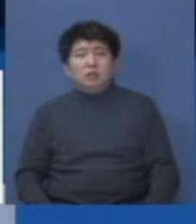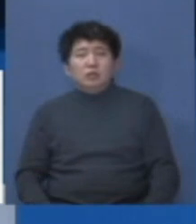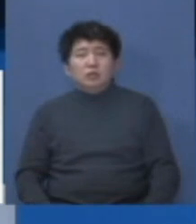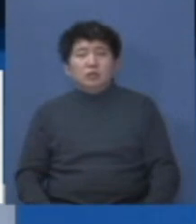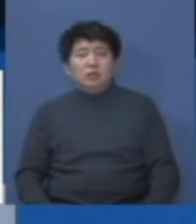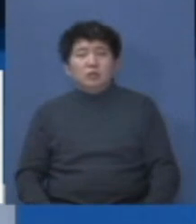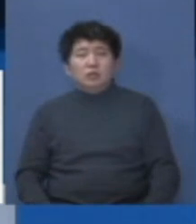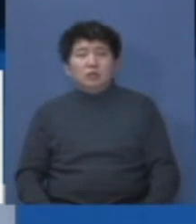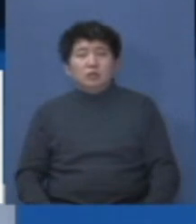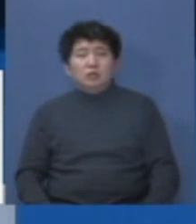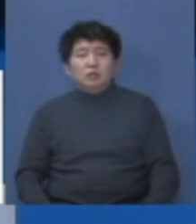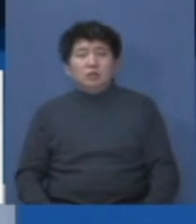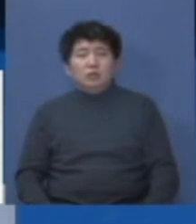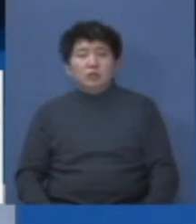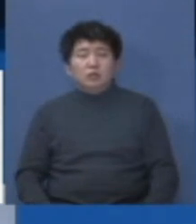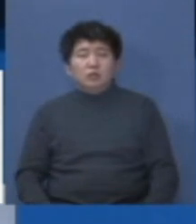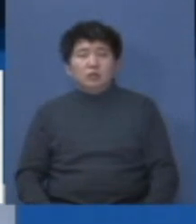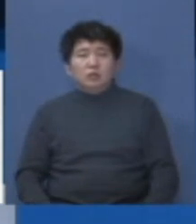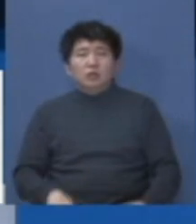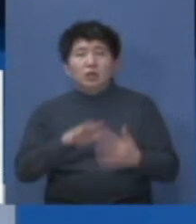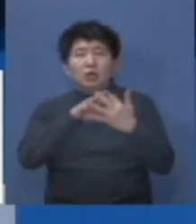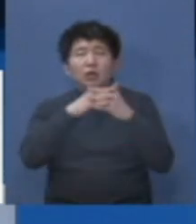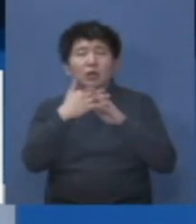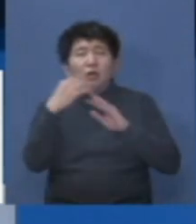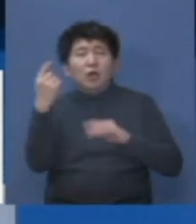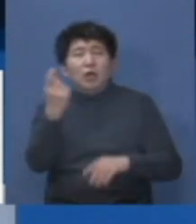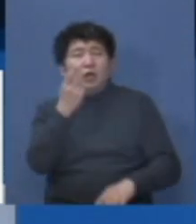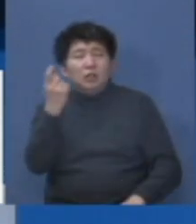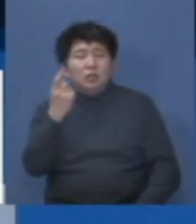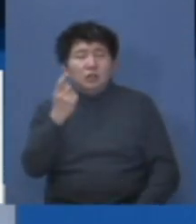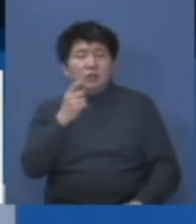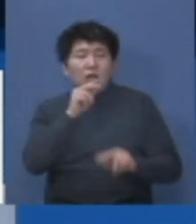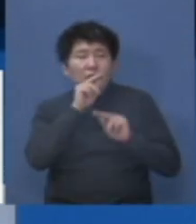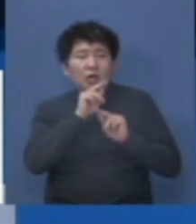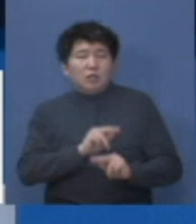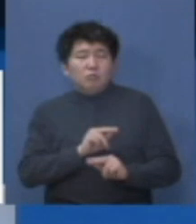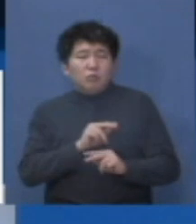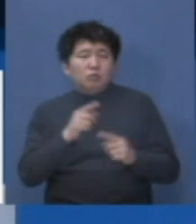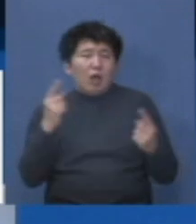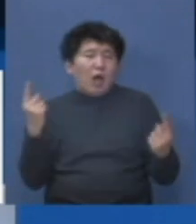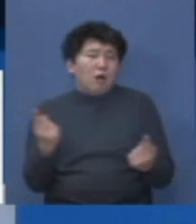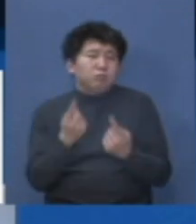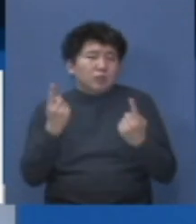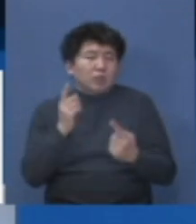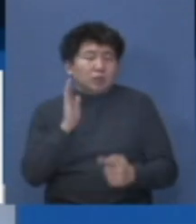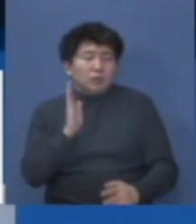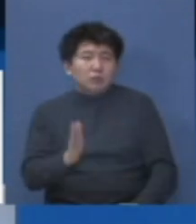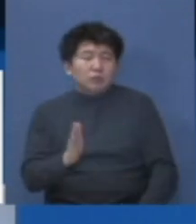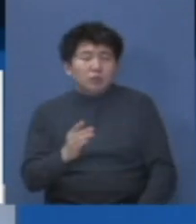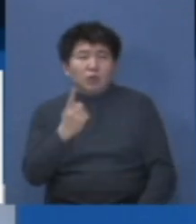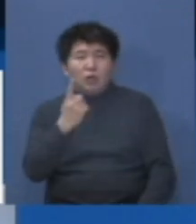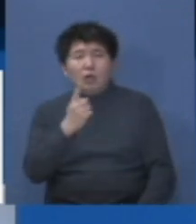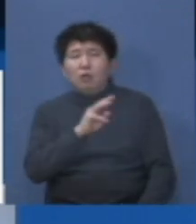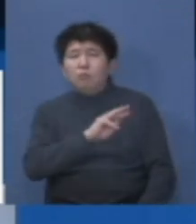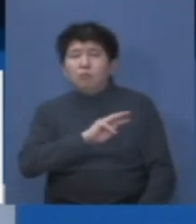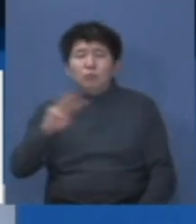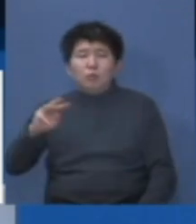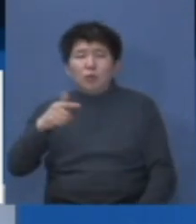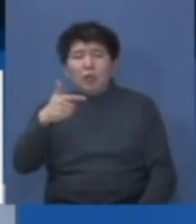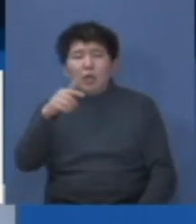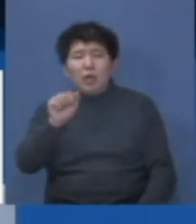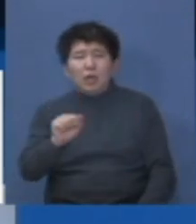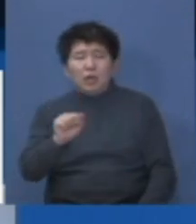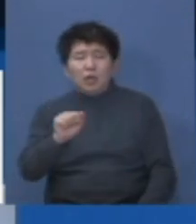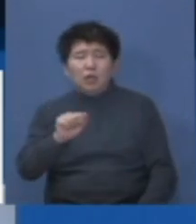алқаптарында мониторинг жүргізіп, шаруалардың жұмысын біршама жеңілдетіп отыр. Жаз айларында мекеме мамандары 1 миллион гектар жерге